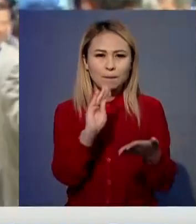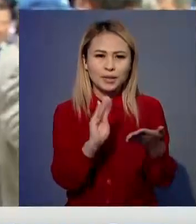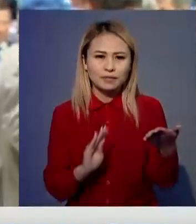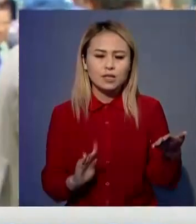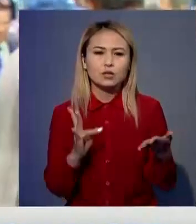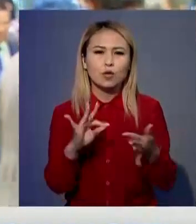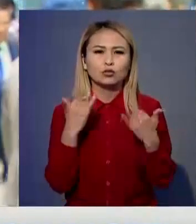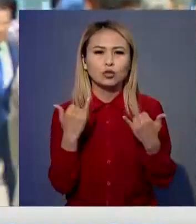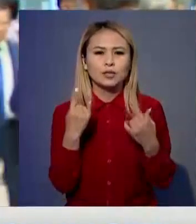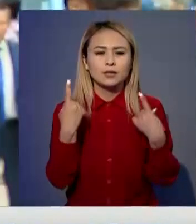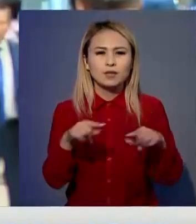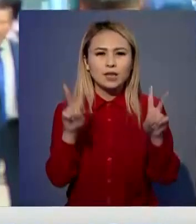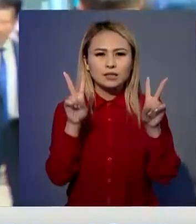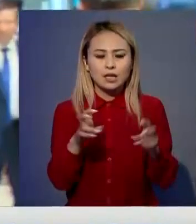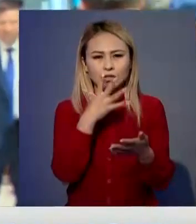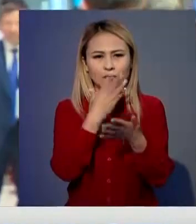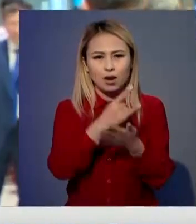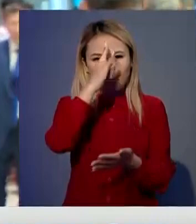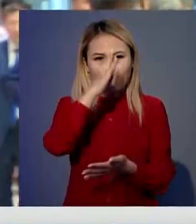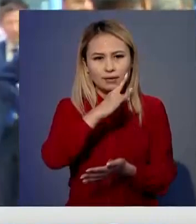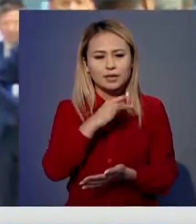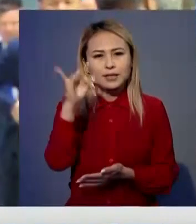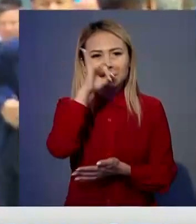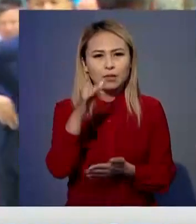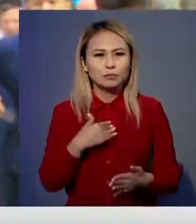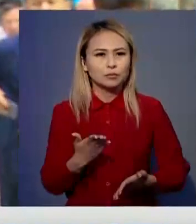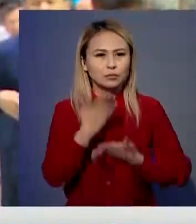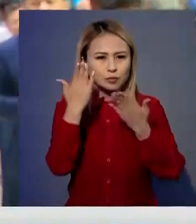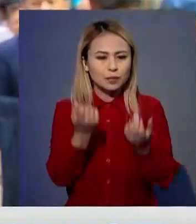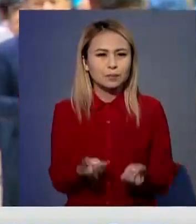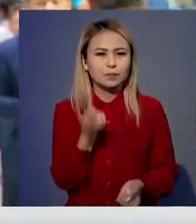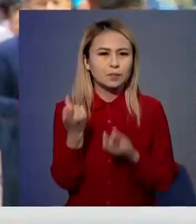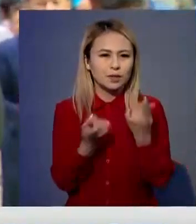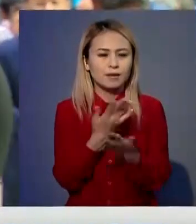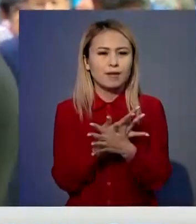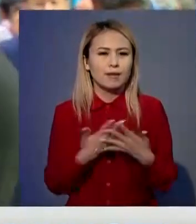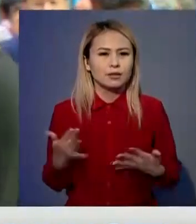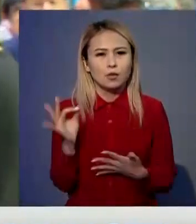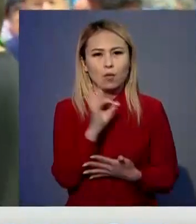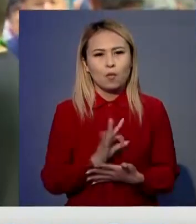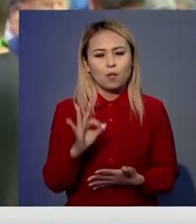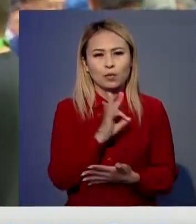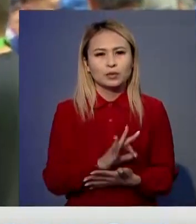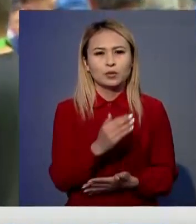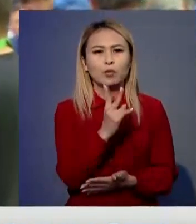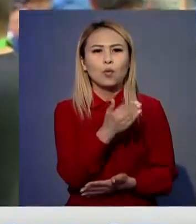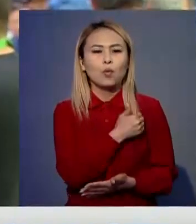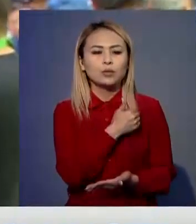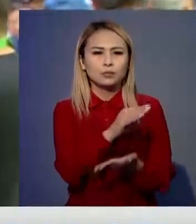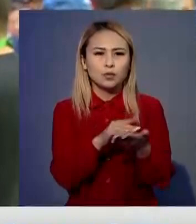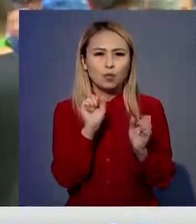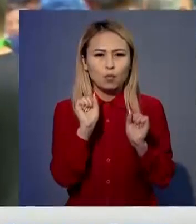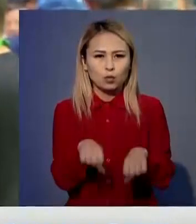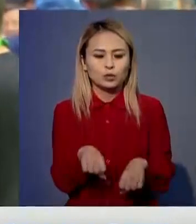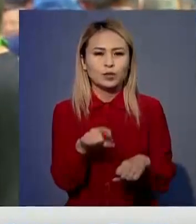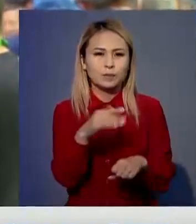суреттейді. Бұл шығарма арқылы мен Қазақстанның тарихымен жақын таныстым. Өз ұлтының тарихы туралы жазғысы келетіндерге осы